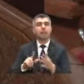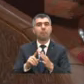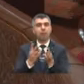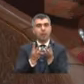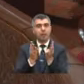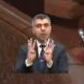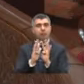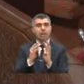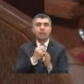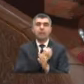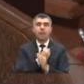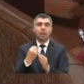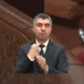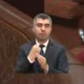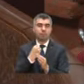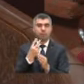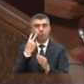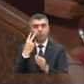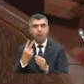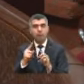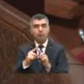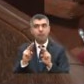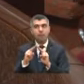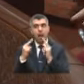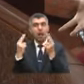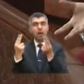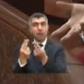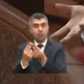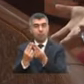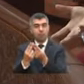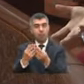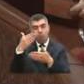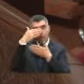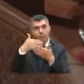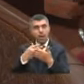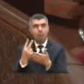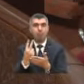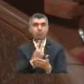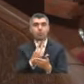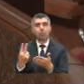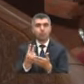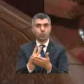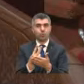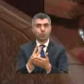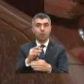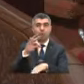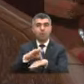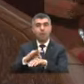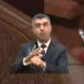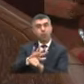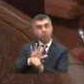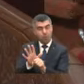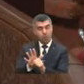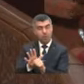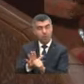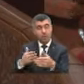ديال البلدان، المعطيات الوبائيه ديال منظمه الصحه العالميه، والمعطيات الوبائيه والمؤشرات الوبائيه ديال بلادنا. حنا